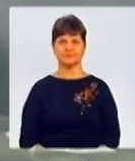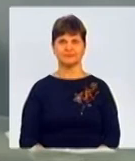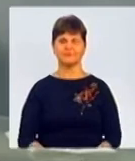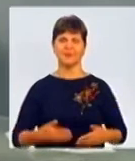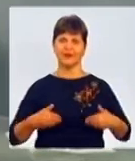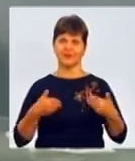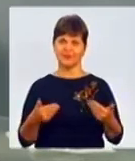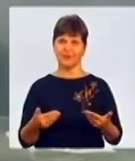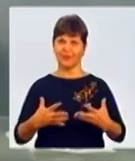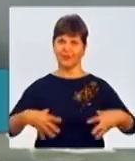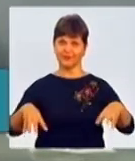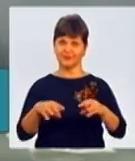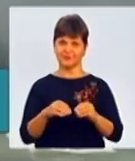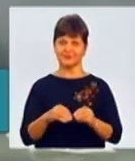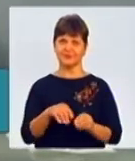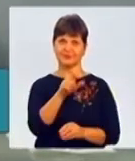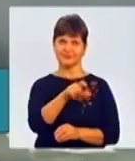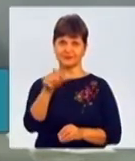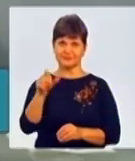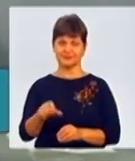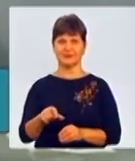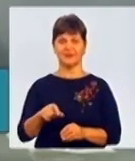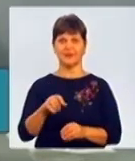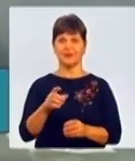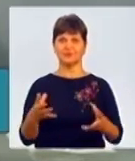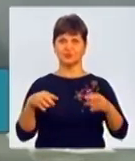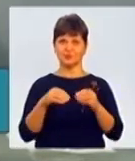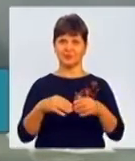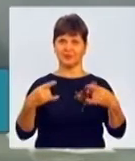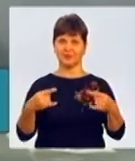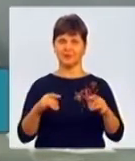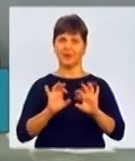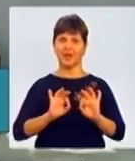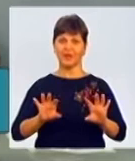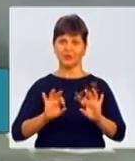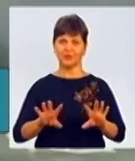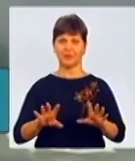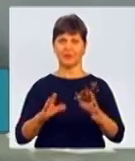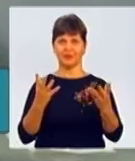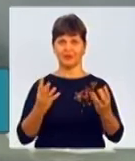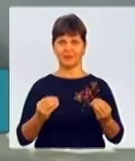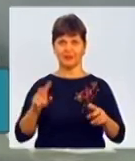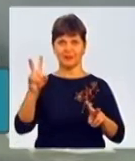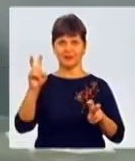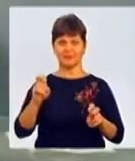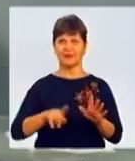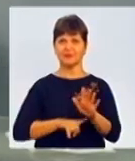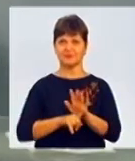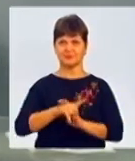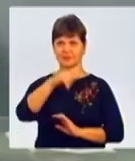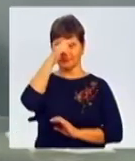Вітаю всіх телеглядачів Суспільного телебачення. Інформаційну картину дня продовжує проект «Тема дня». З настанням спеки багато